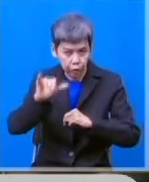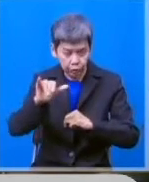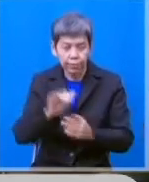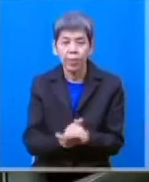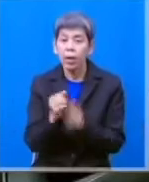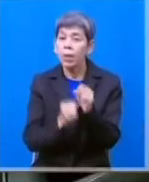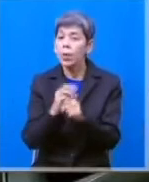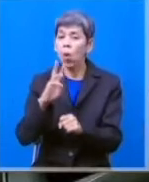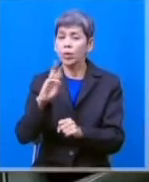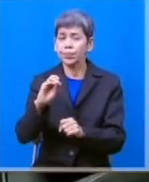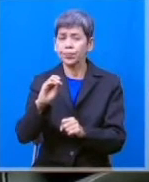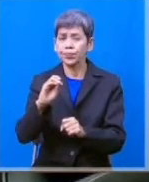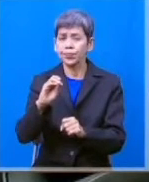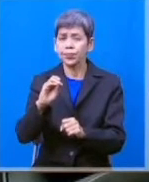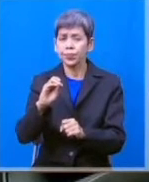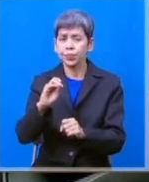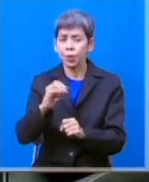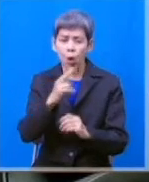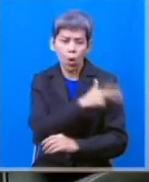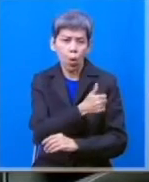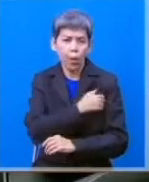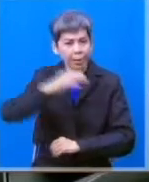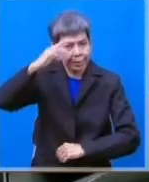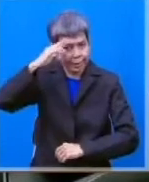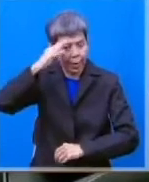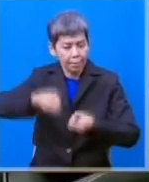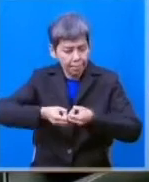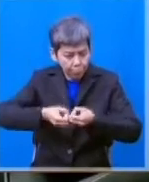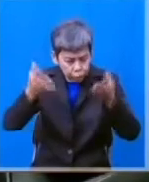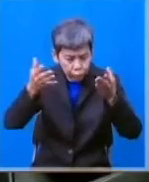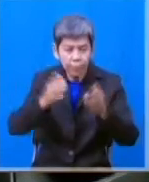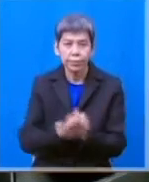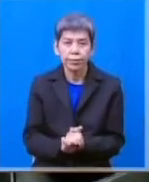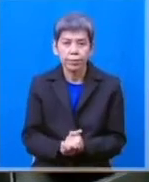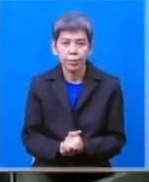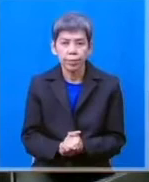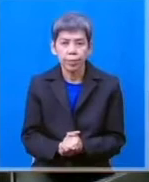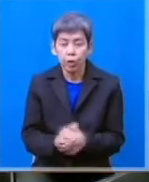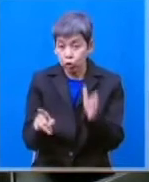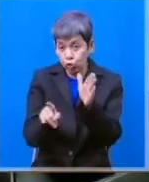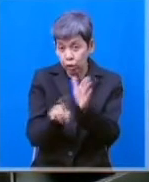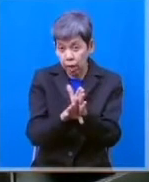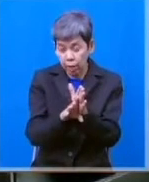ปี60โรงพยาบาลพระมงกุฎนะครับสุดท้าย